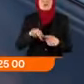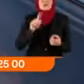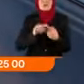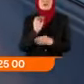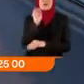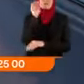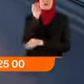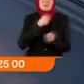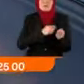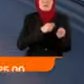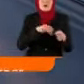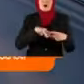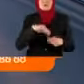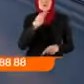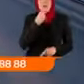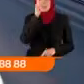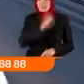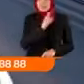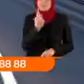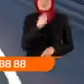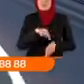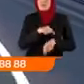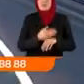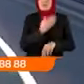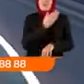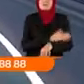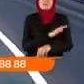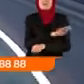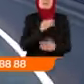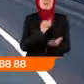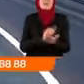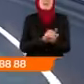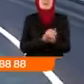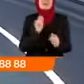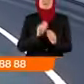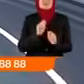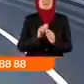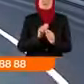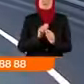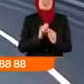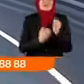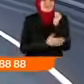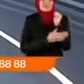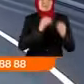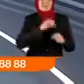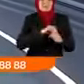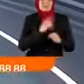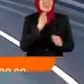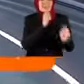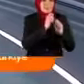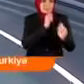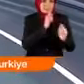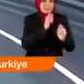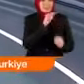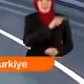yaşam koçu Arzum Koyuncu bir süre önce sosyal medya işlerini yürütmesi için bir ile anlaştı o kişi Koyuncu kendisini Amerika'da ünlü bir